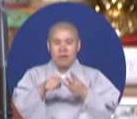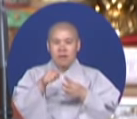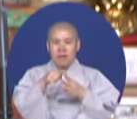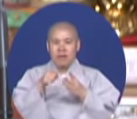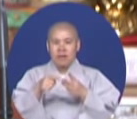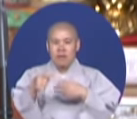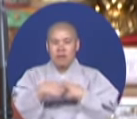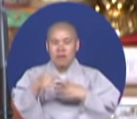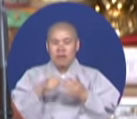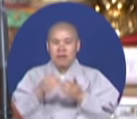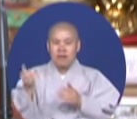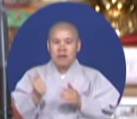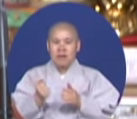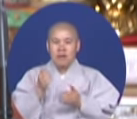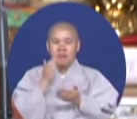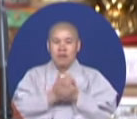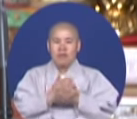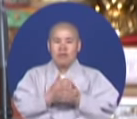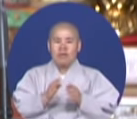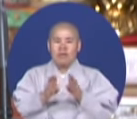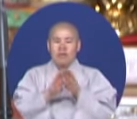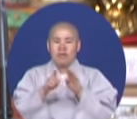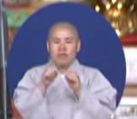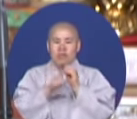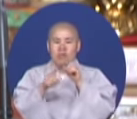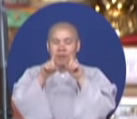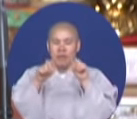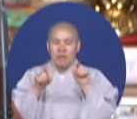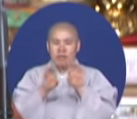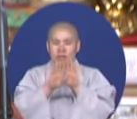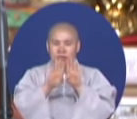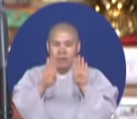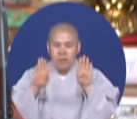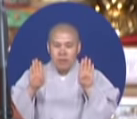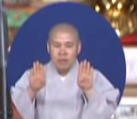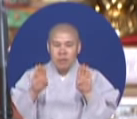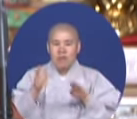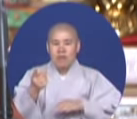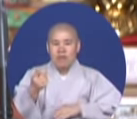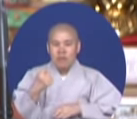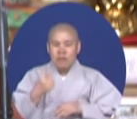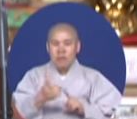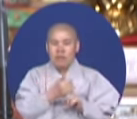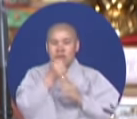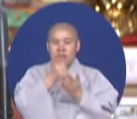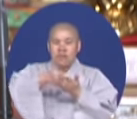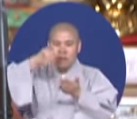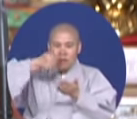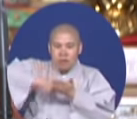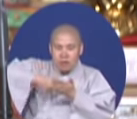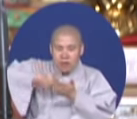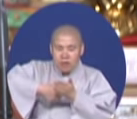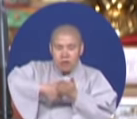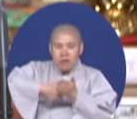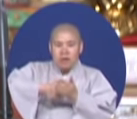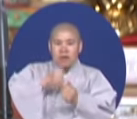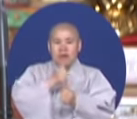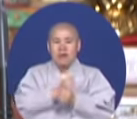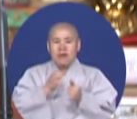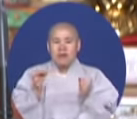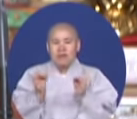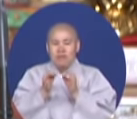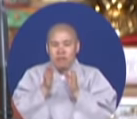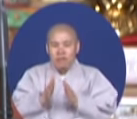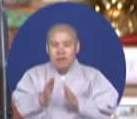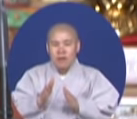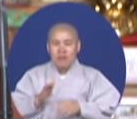절문 딱 열고 들어와서 부처님한테 절 한번 딱 올리는 순간 그